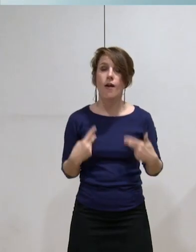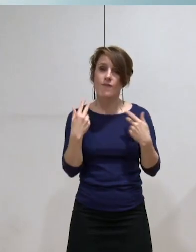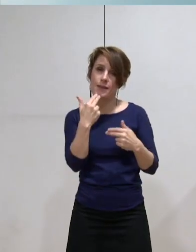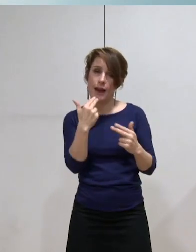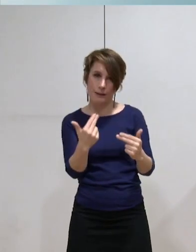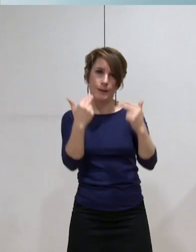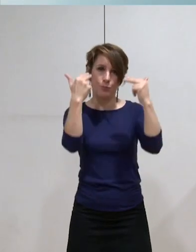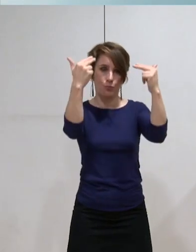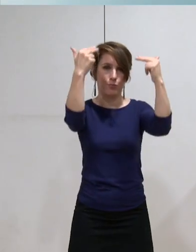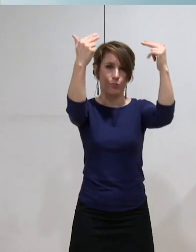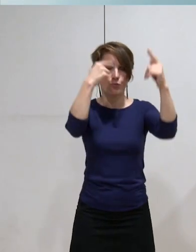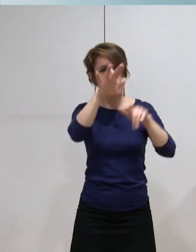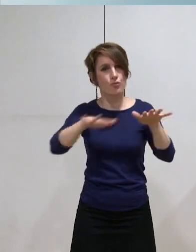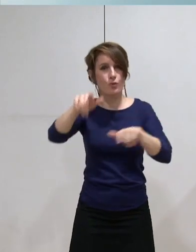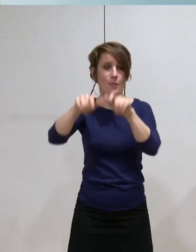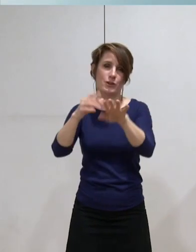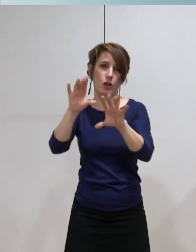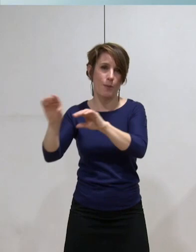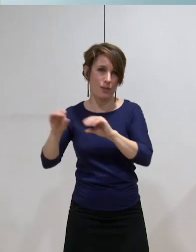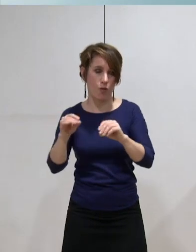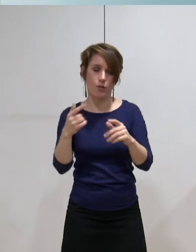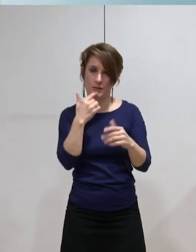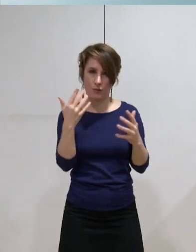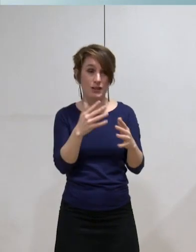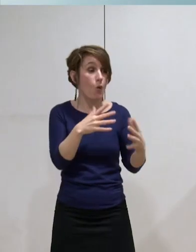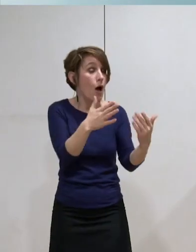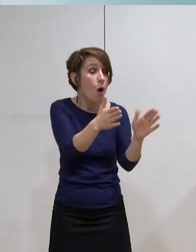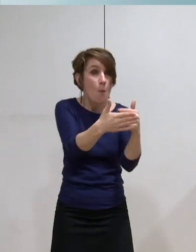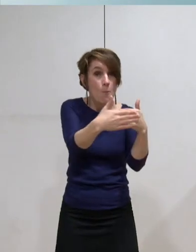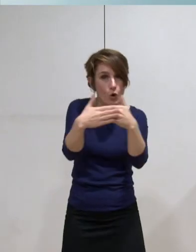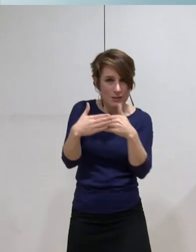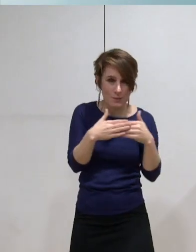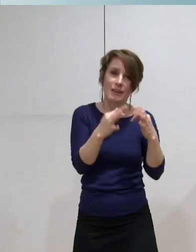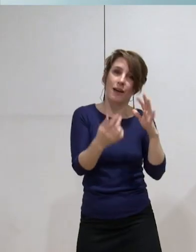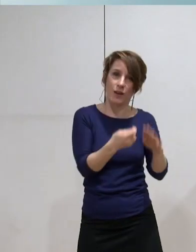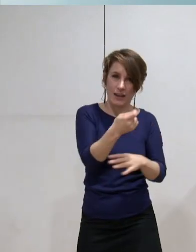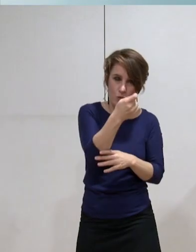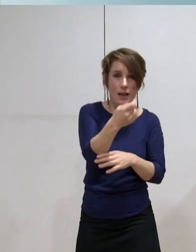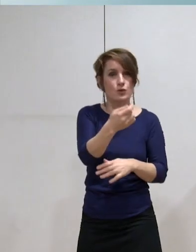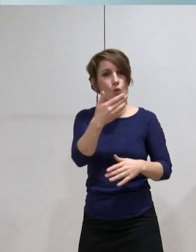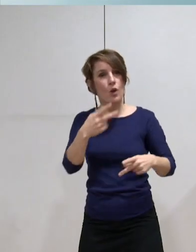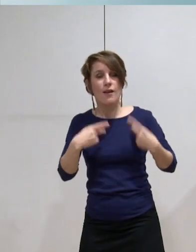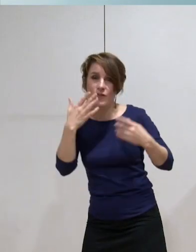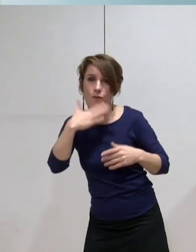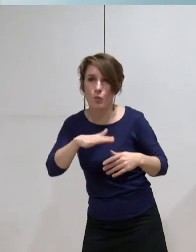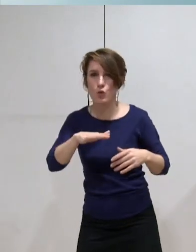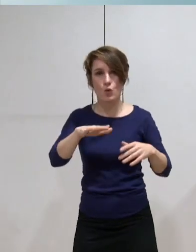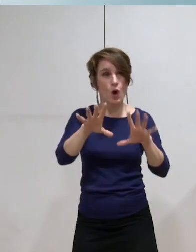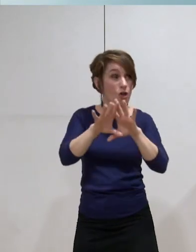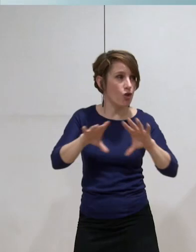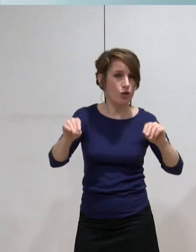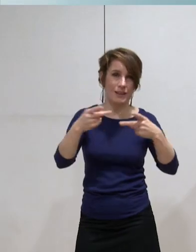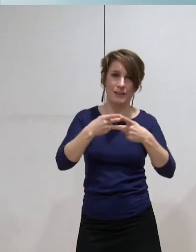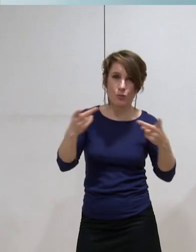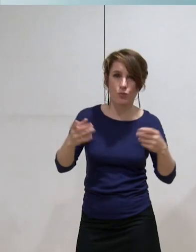toutes ces dimensions la proximité avec les habitants en matière d'éducation de mieux vivre tranquillité publique